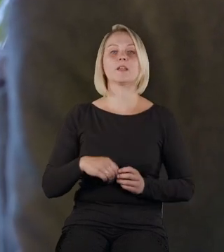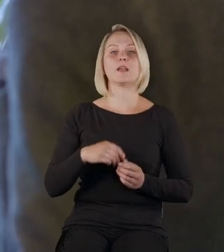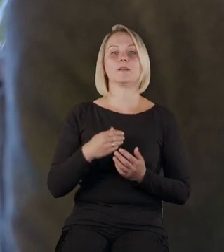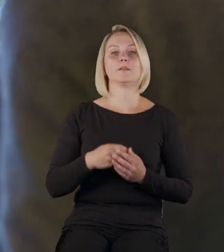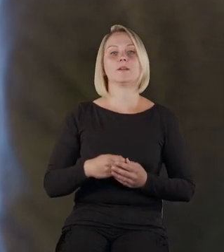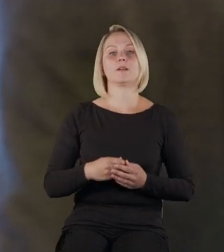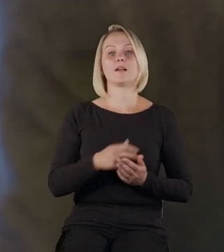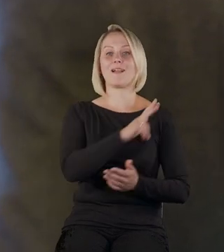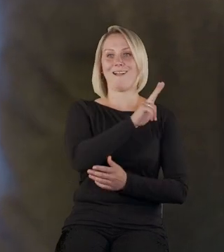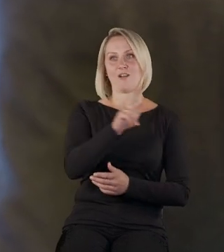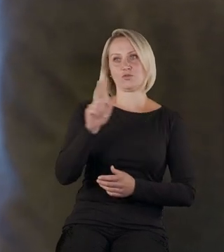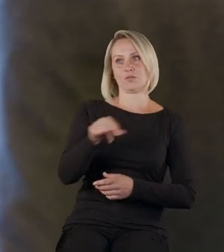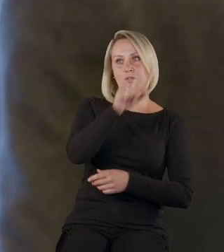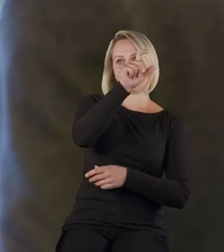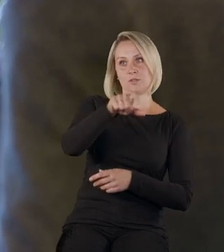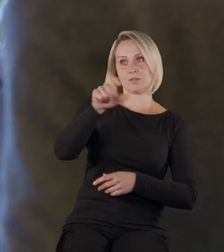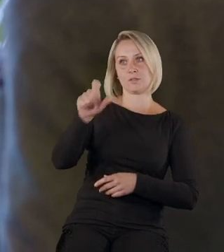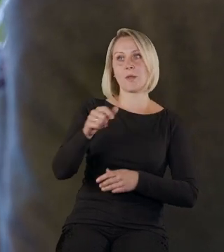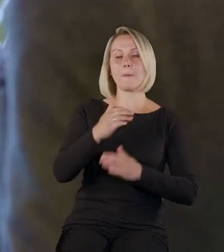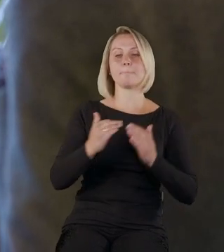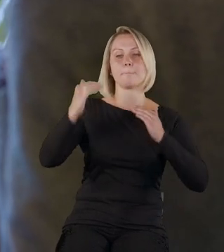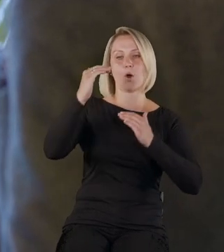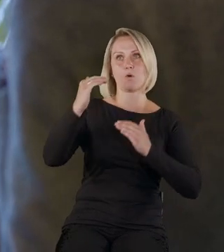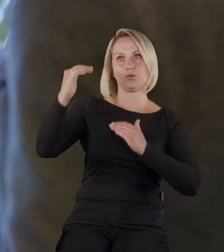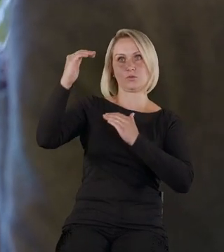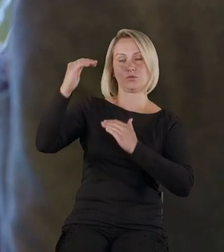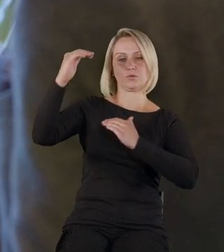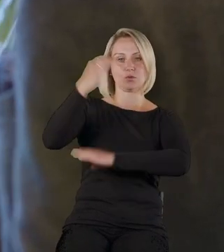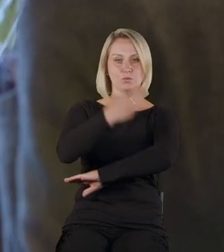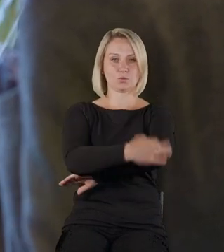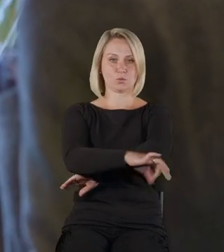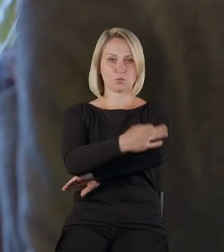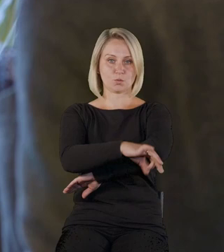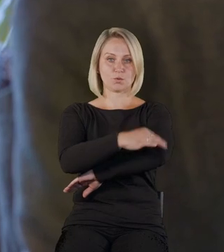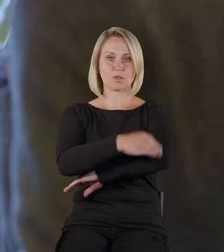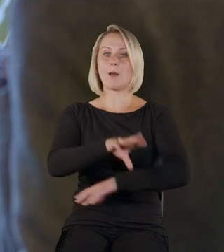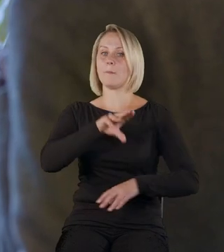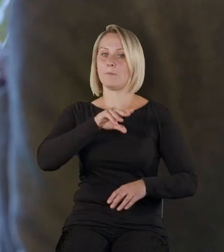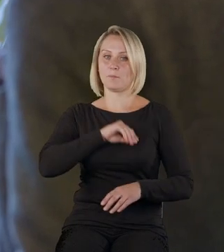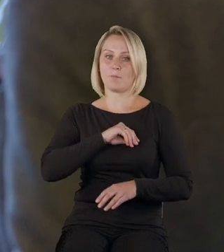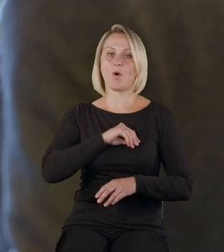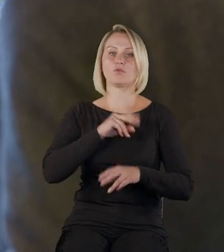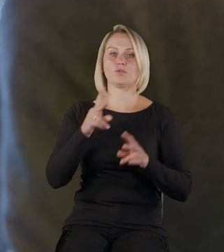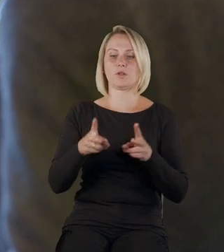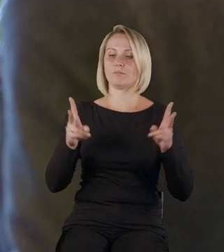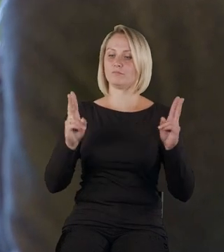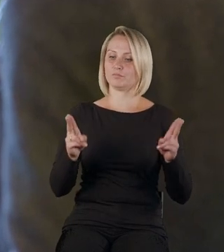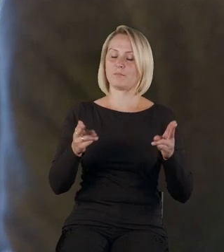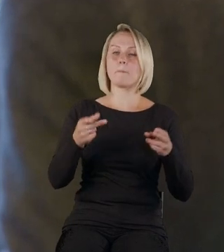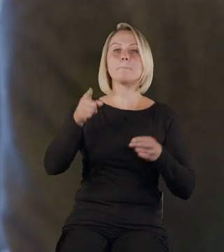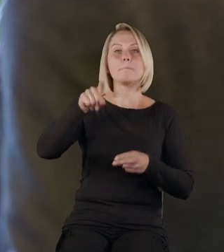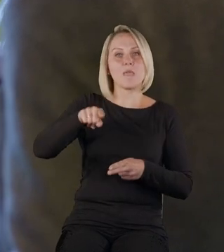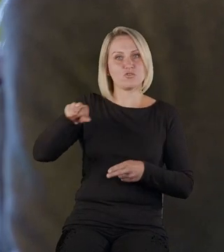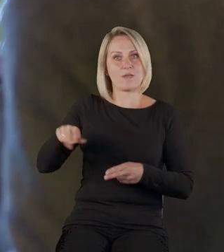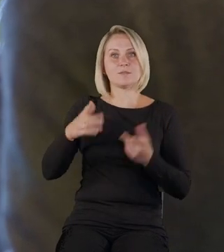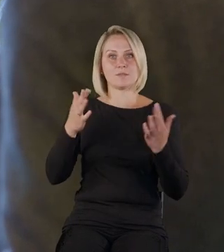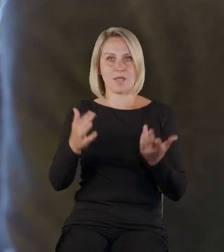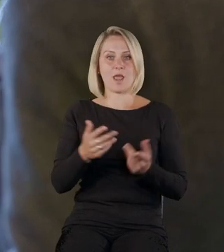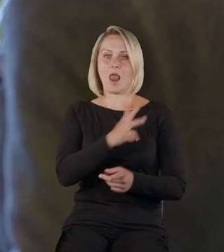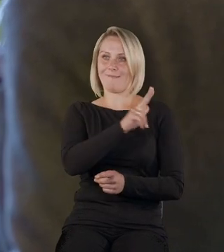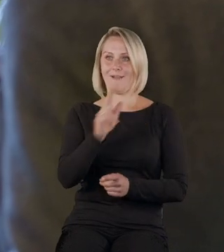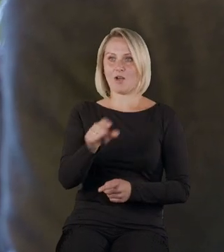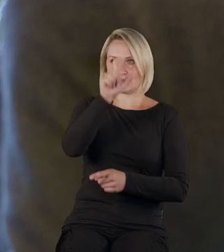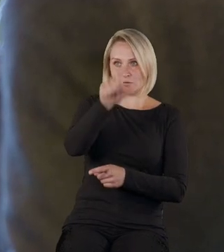Dla każdego poziomu studiów dostępna jest odpowiednia pula miesięcy do dyspozycji dla